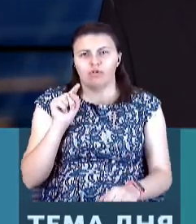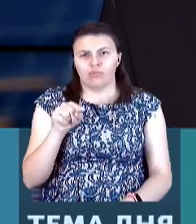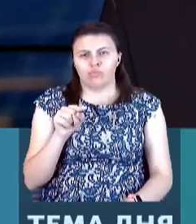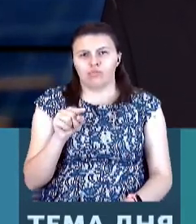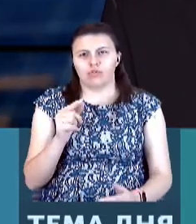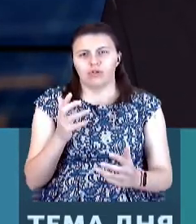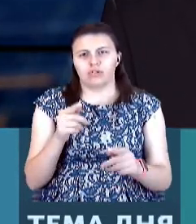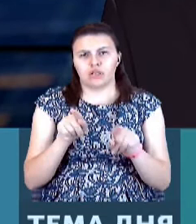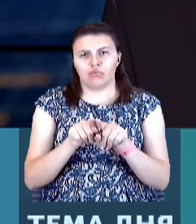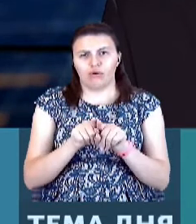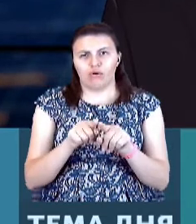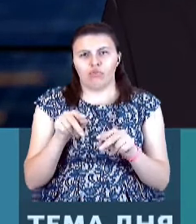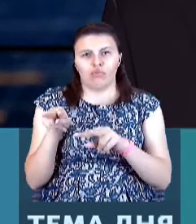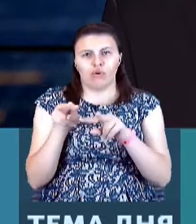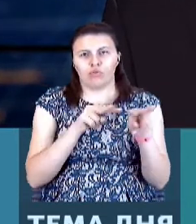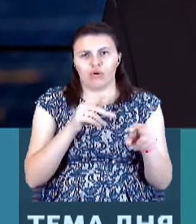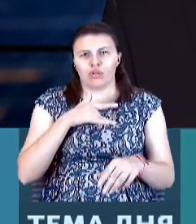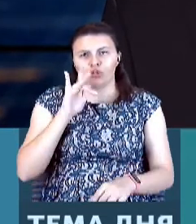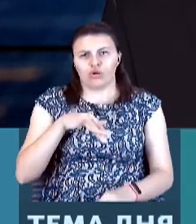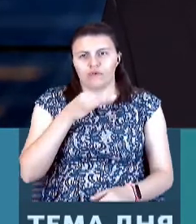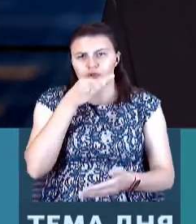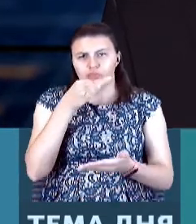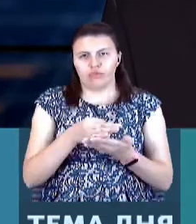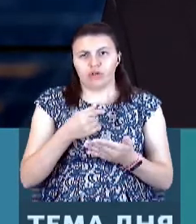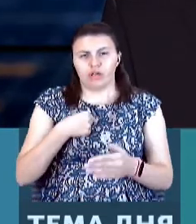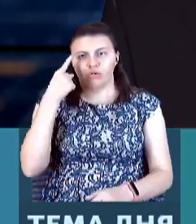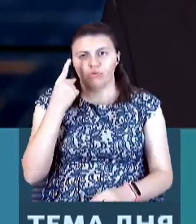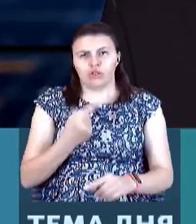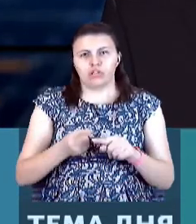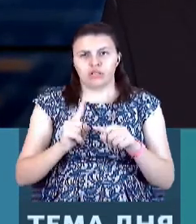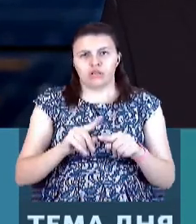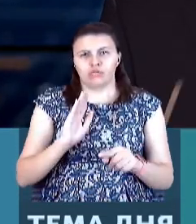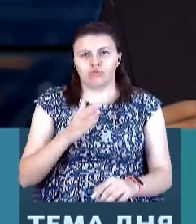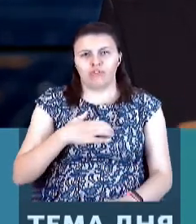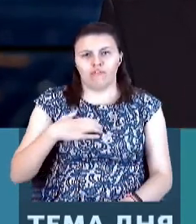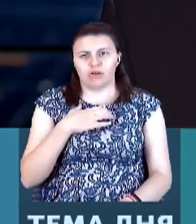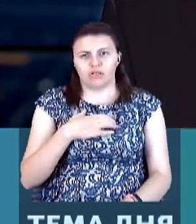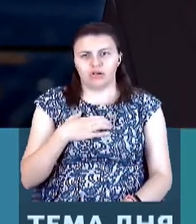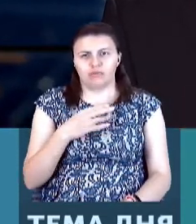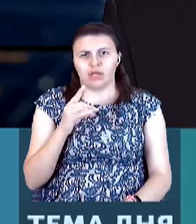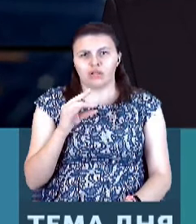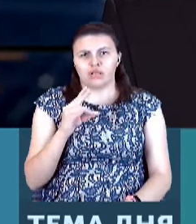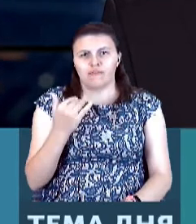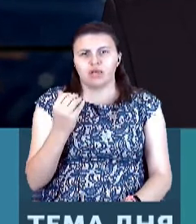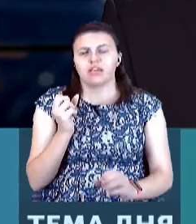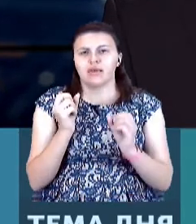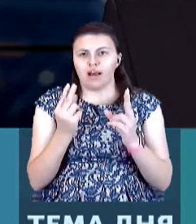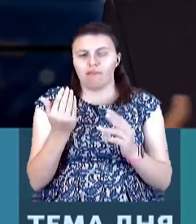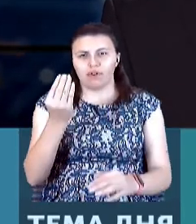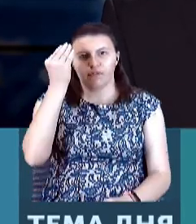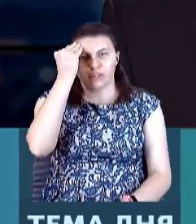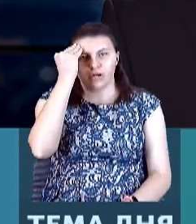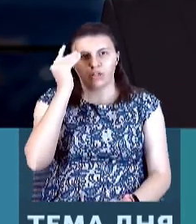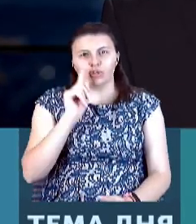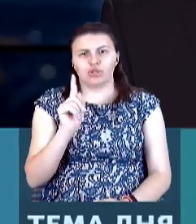такого повсюдного контролю і жорсткої відповідальності. Тому я думаю, що це теж буде важливим чинником. Пане Ярославе, як ви вважаєте, а що буде